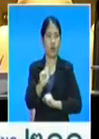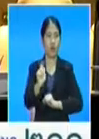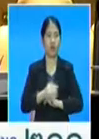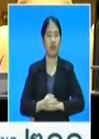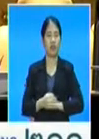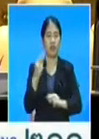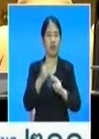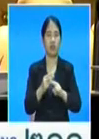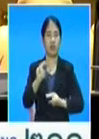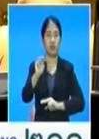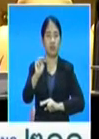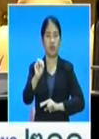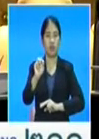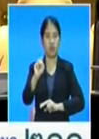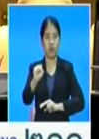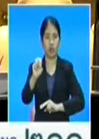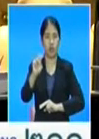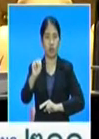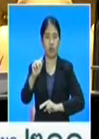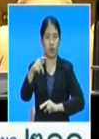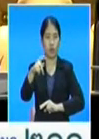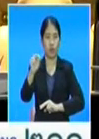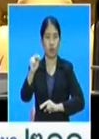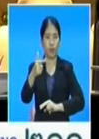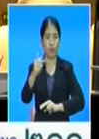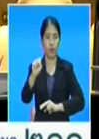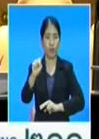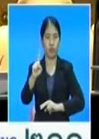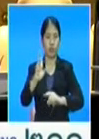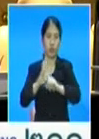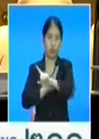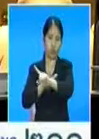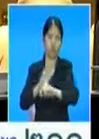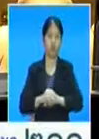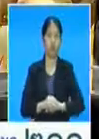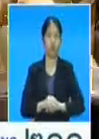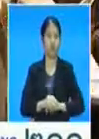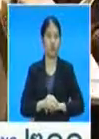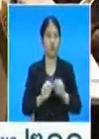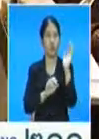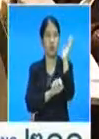อดีตสมาชิกวุฒิสภาจังหวัดสงขลาครับ